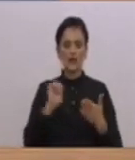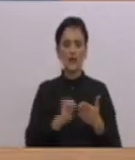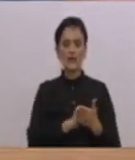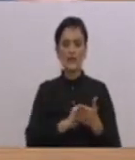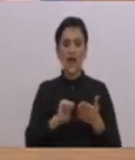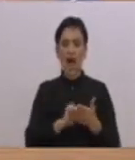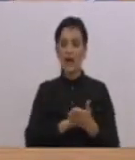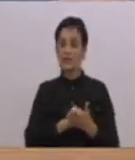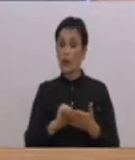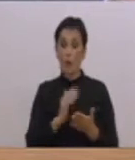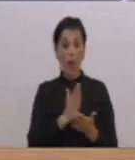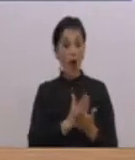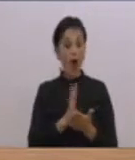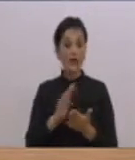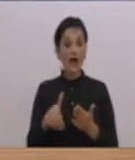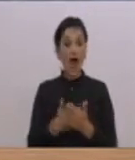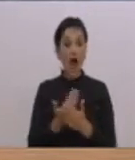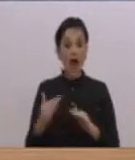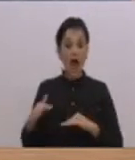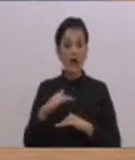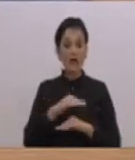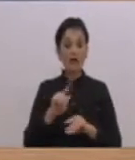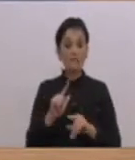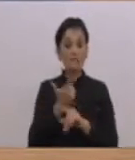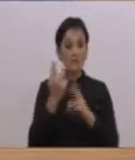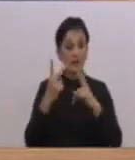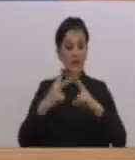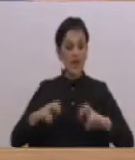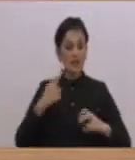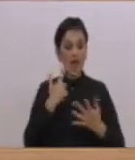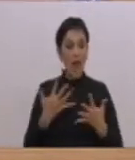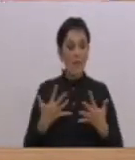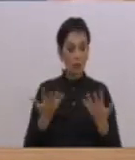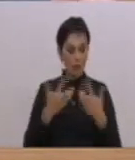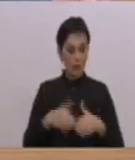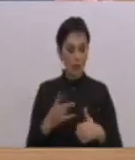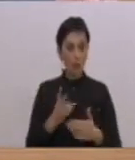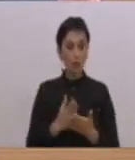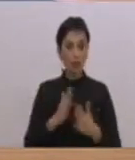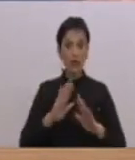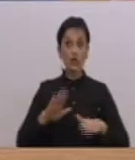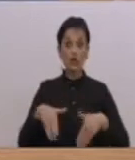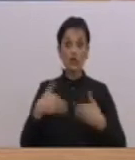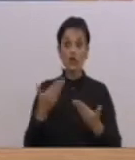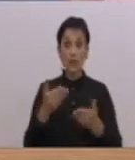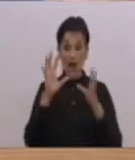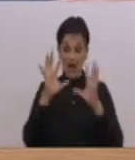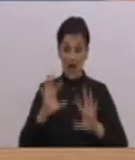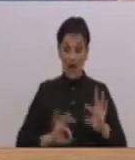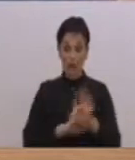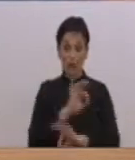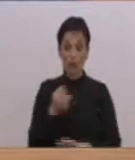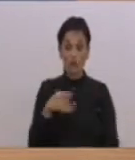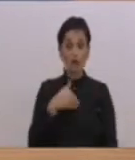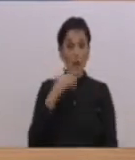ვარაუდი აღარ არსებობს, ახალი გარემოებით გადასინჯვის ეფექტური მექანიზმი უნდა არსებობდეს. შემოთავაზებული კანონპროექტი ჩემი აზრით არც